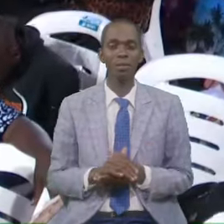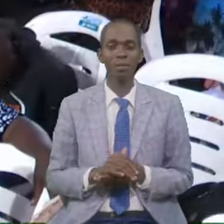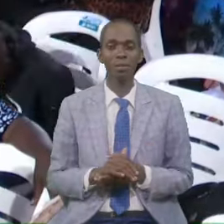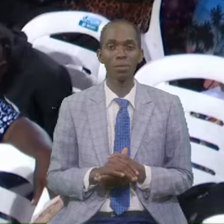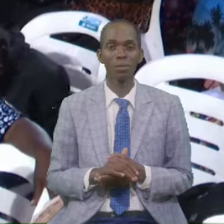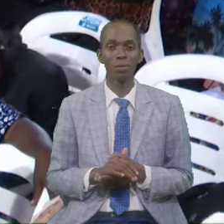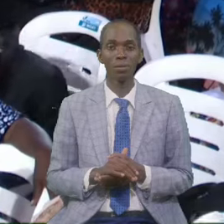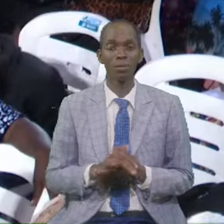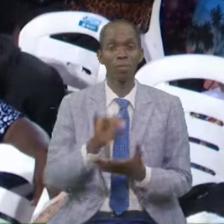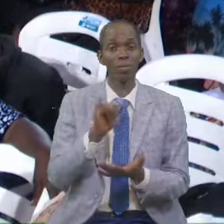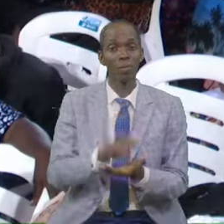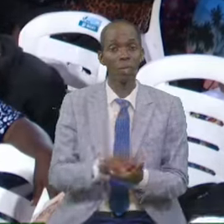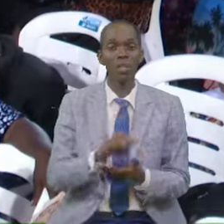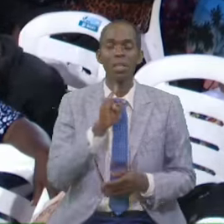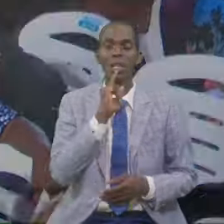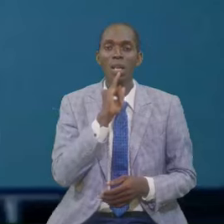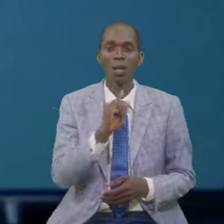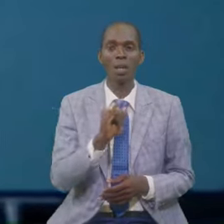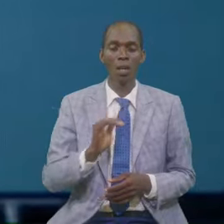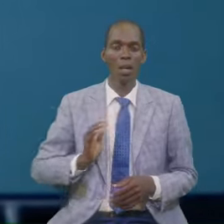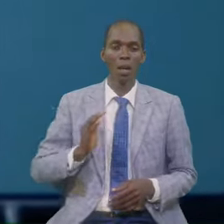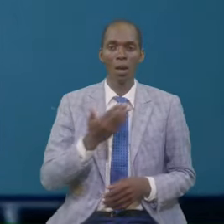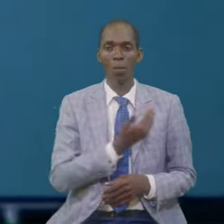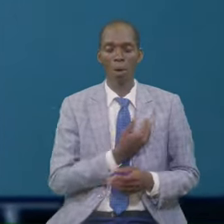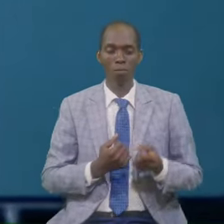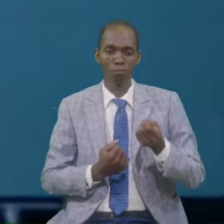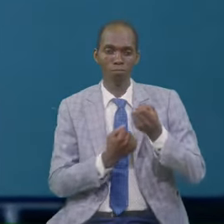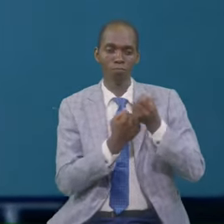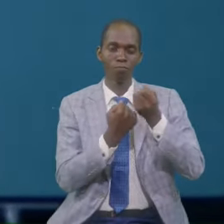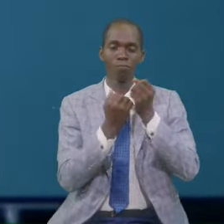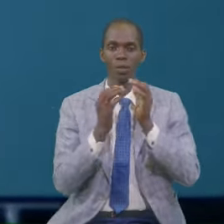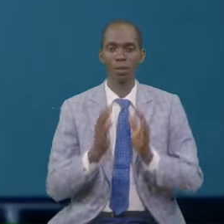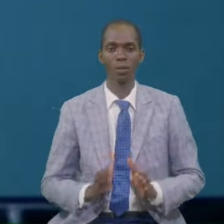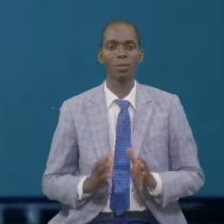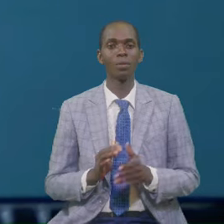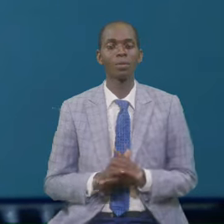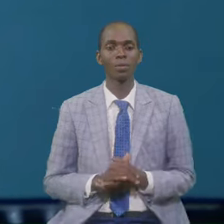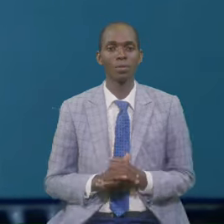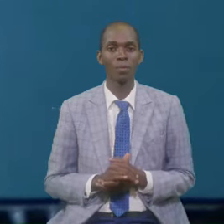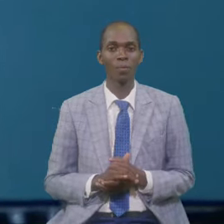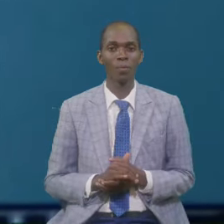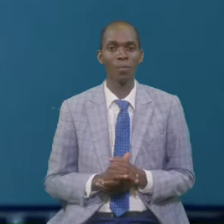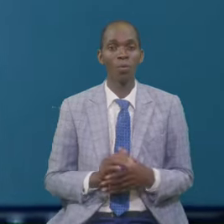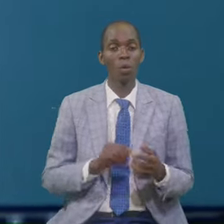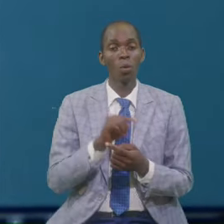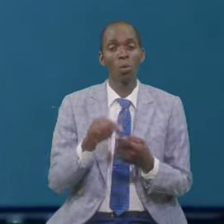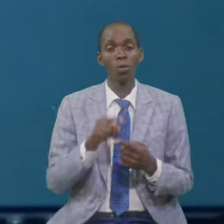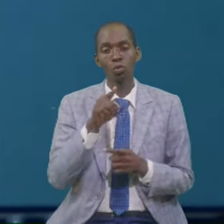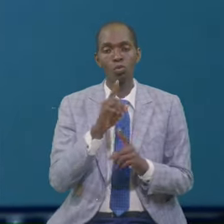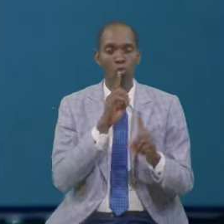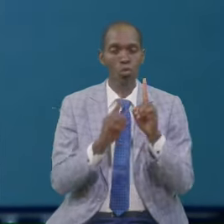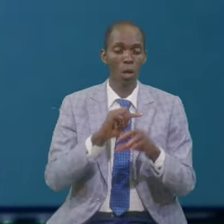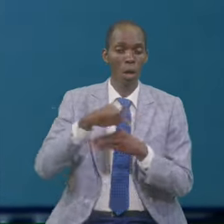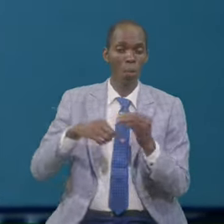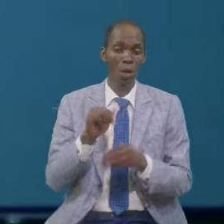That is our advocate. ఆయనే మనకు న్యాయవాదిగా ఉన్నాడు. When you talk about an advocate. మీరు